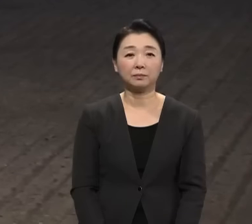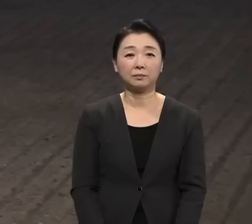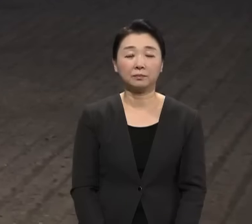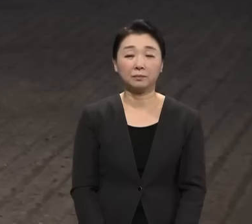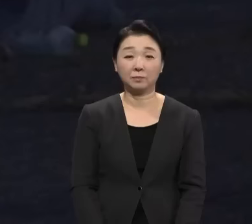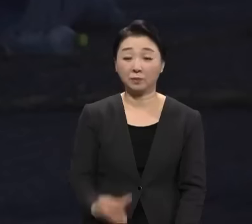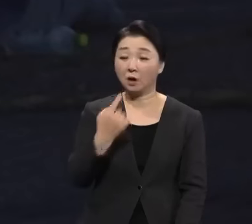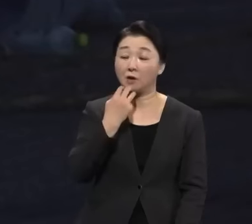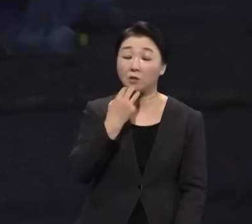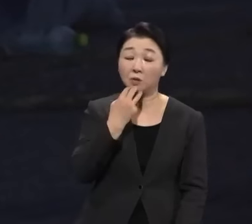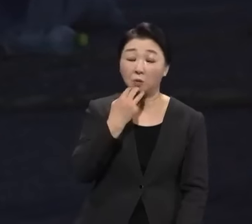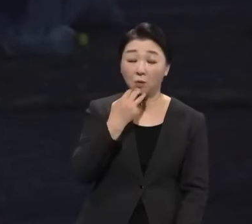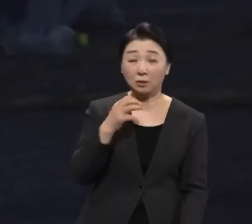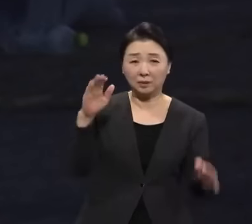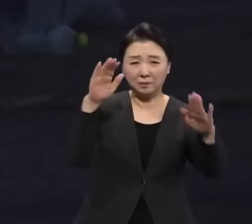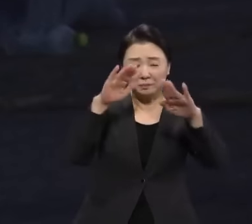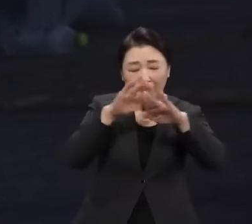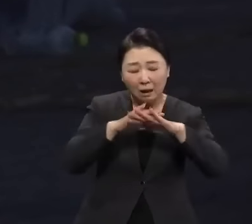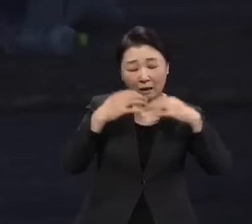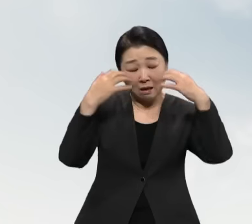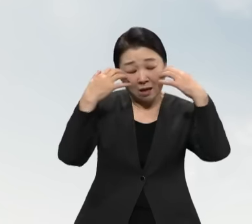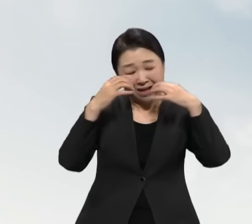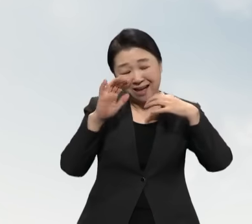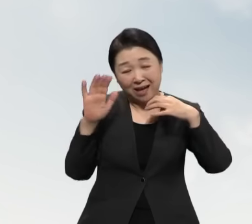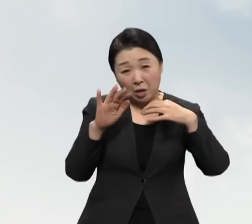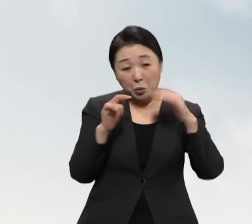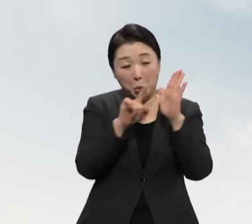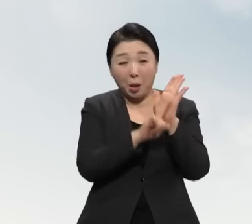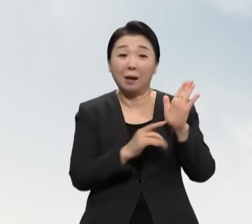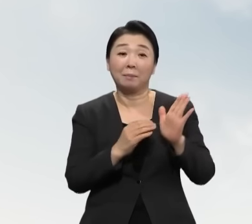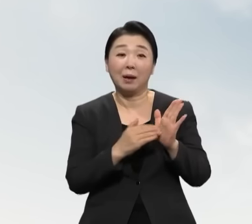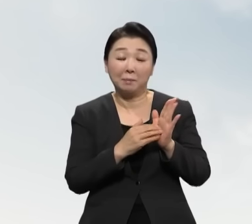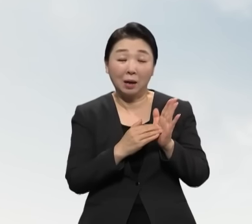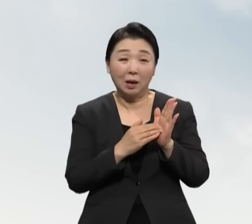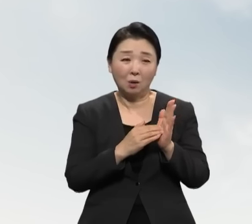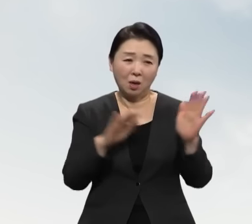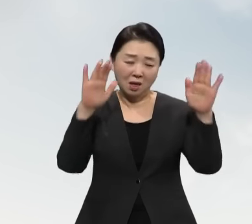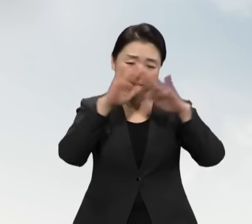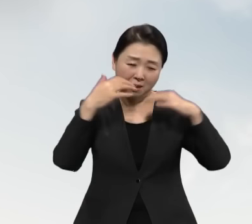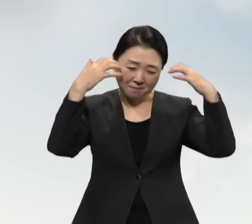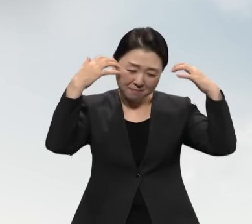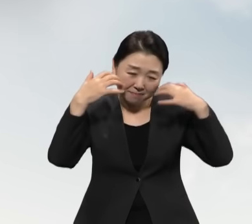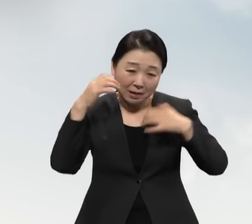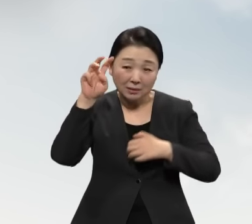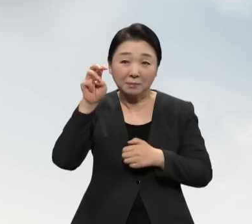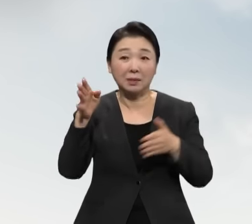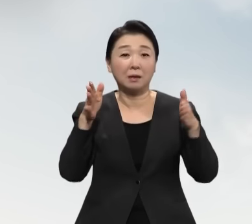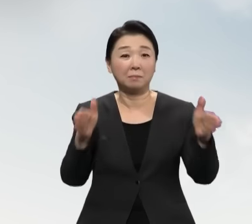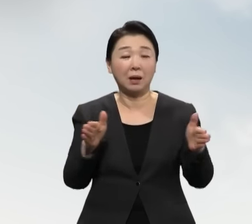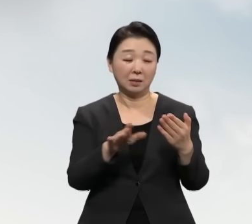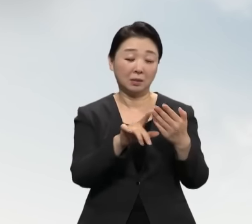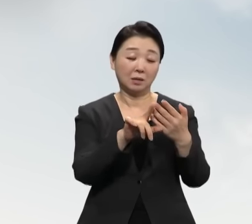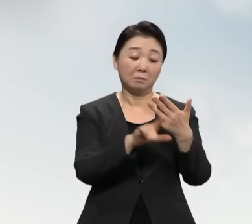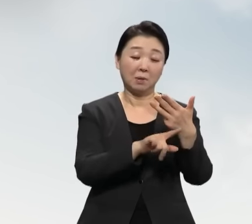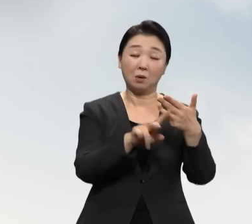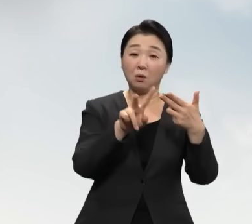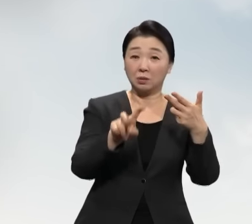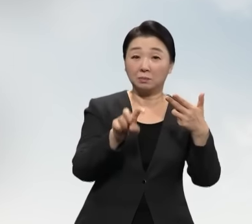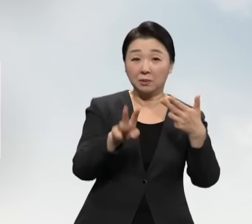어제 서울은 열대야에서 벗어났습니다. 34일 최장 열대야 기록을 이어가고 있었는데 24일부터 밤사이